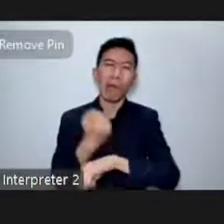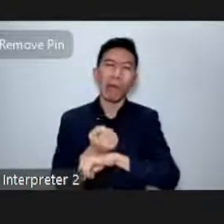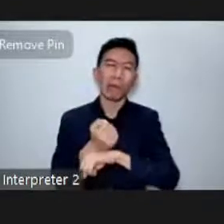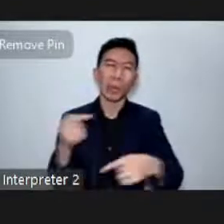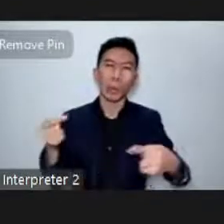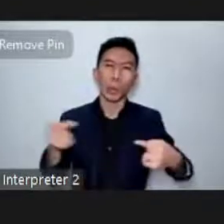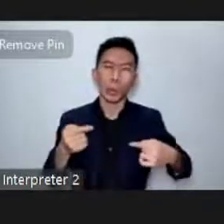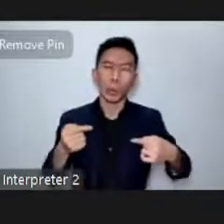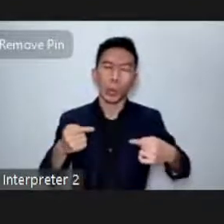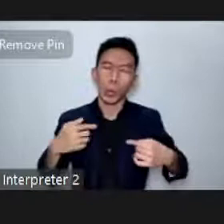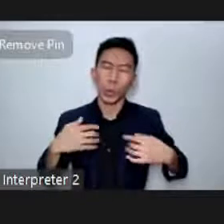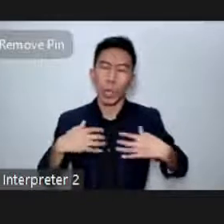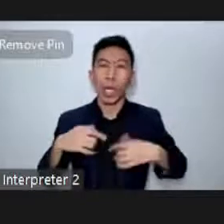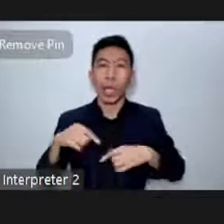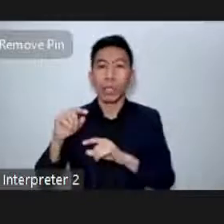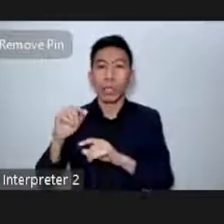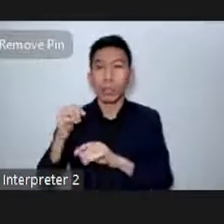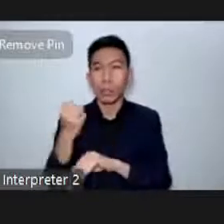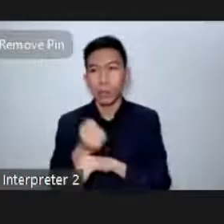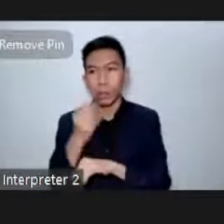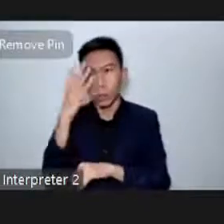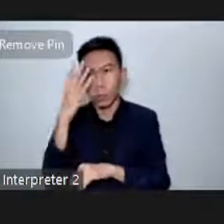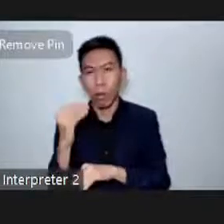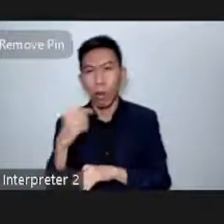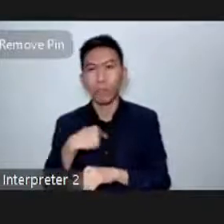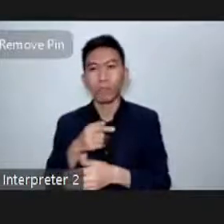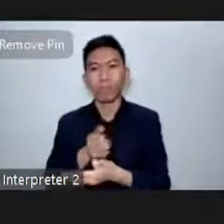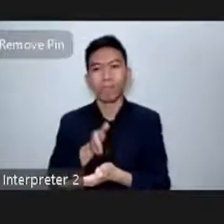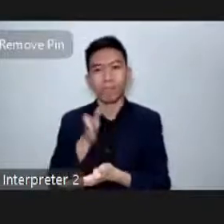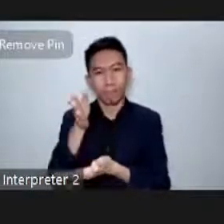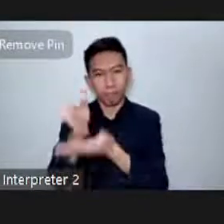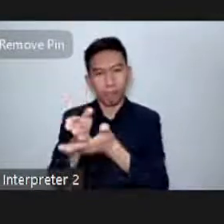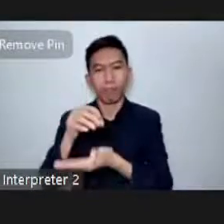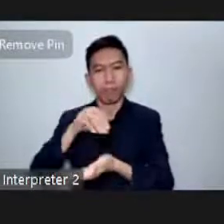Kaya nag-decide na akong pumunta sa isang espesyalista.